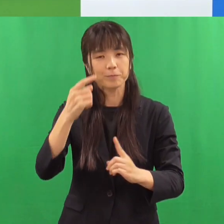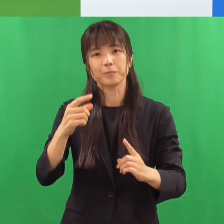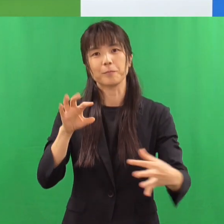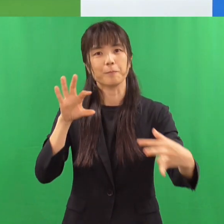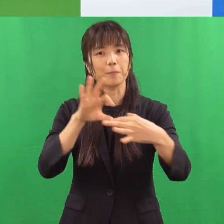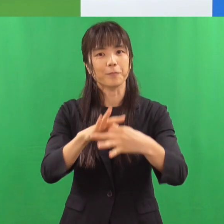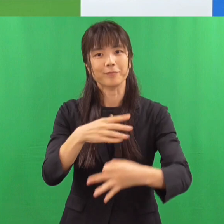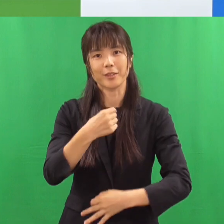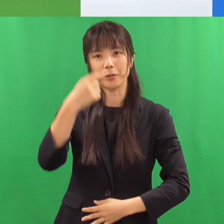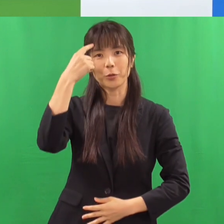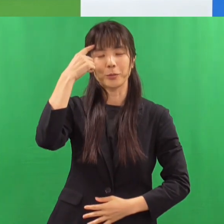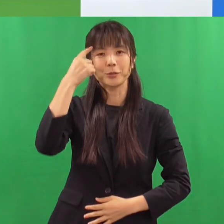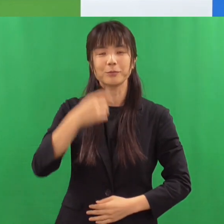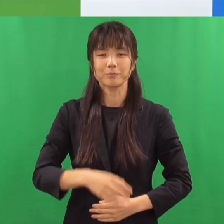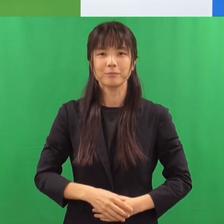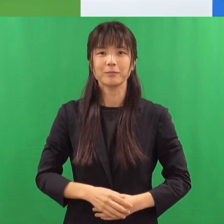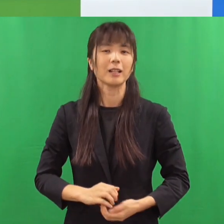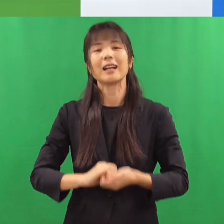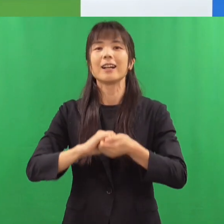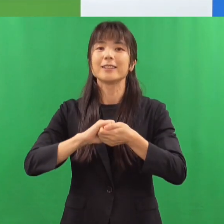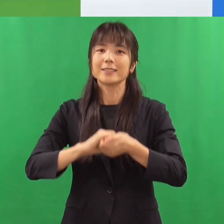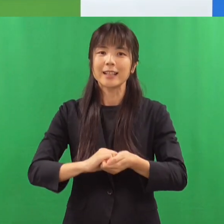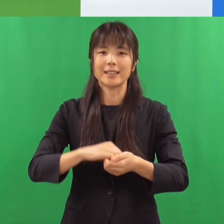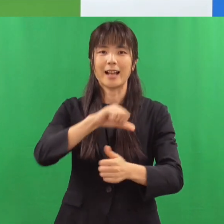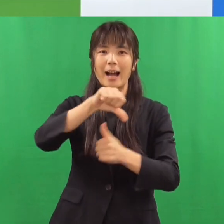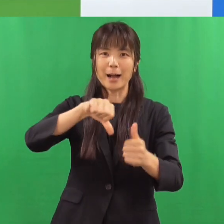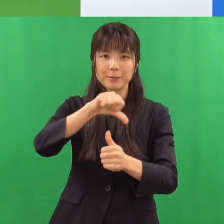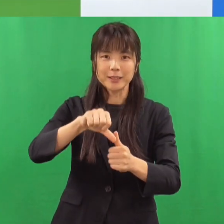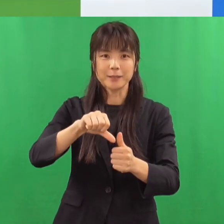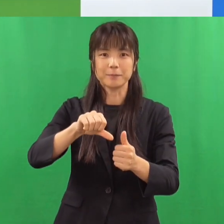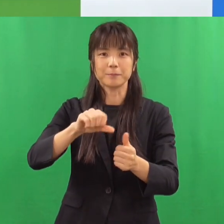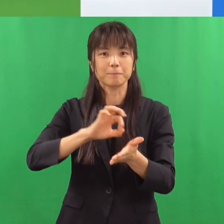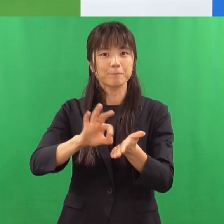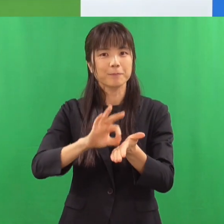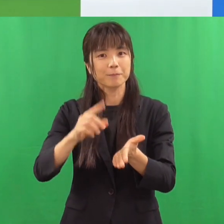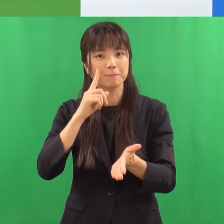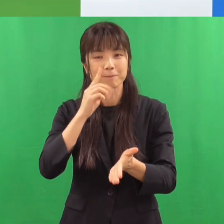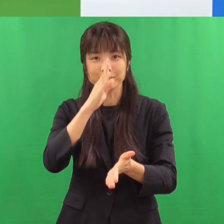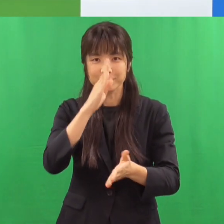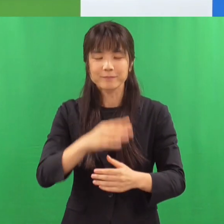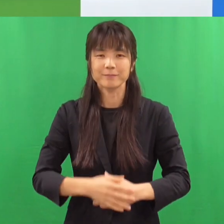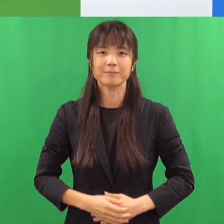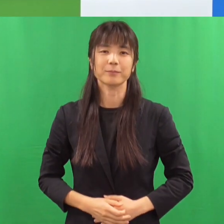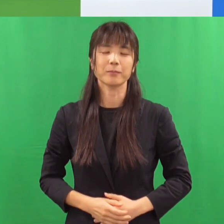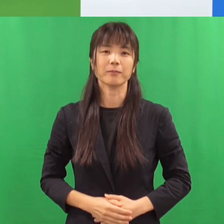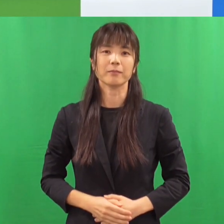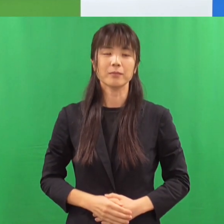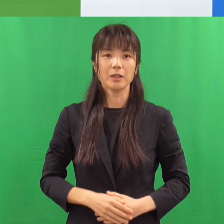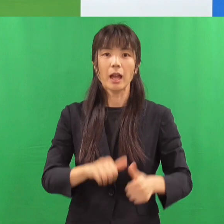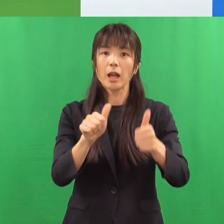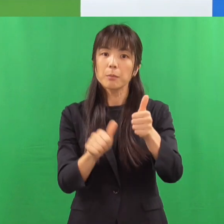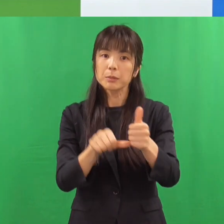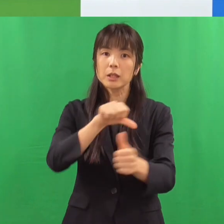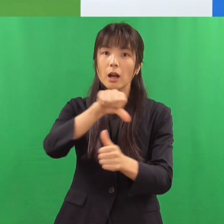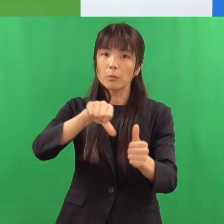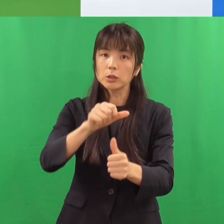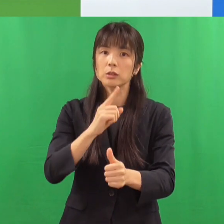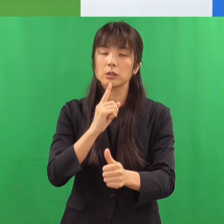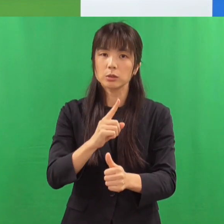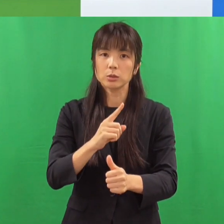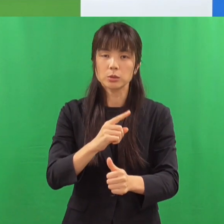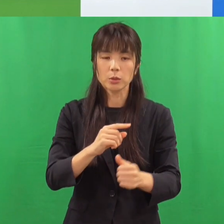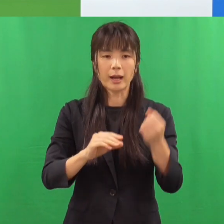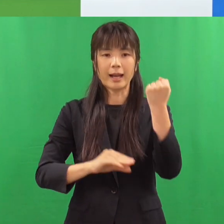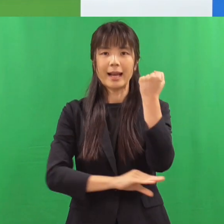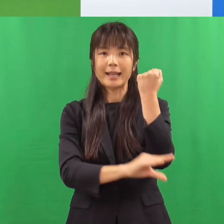、ぜひ宮城県からのお知らせアプリをご活用ください。デジタル身分証アプリのミニアプリはこの他にもインフラ異